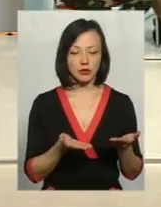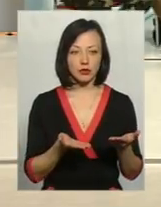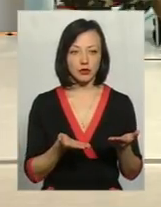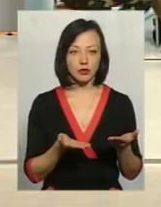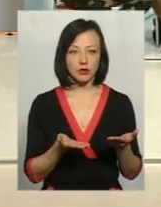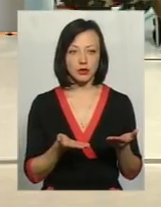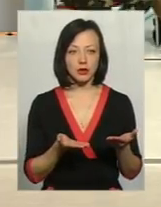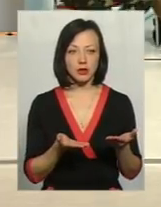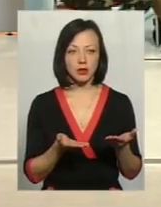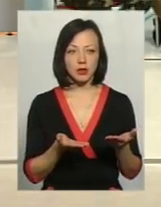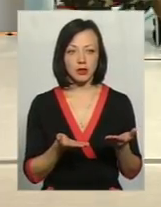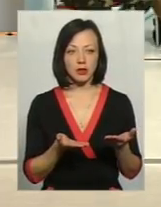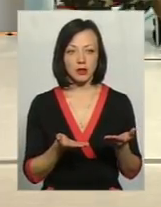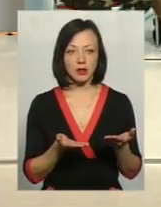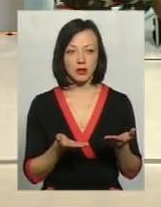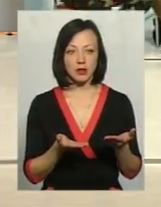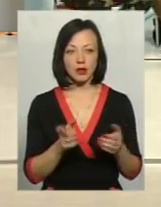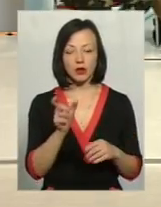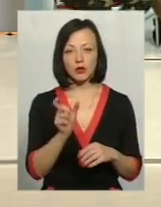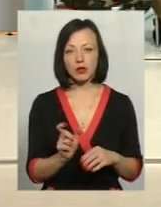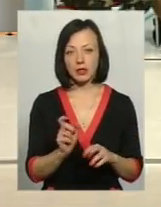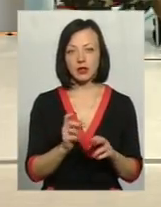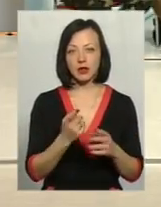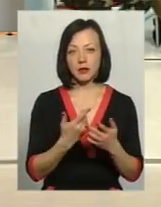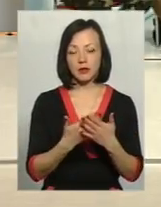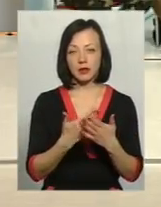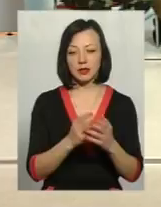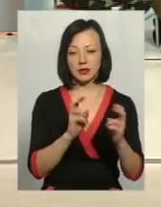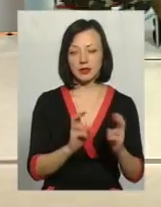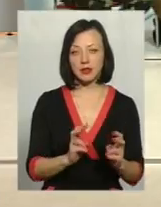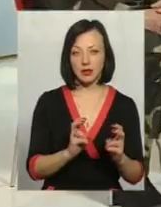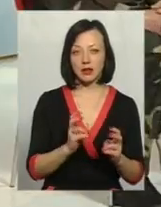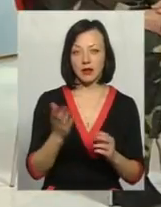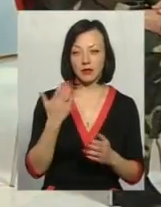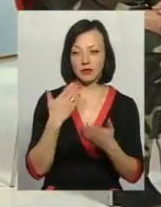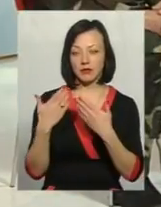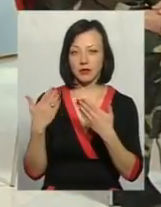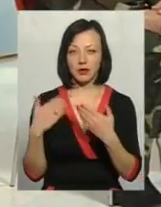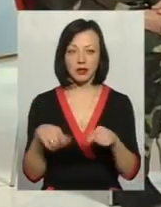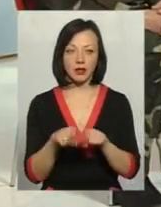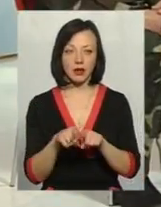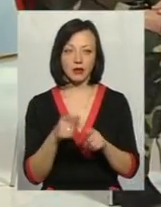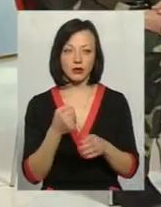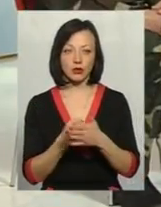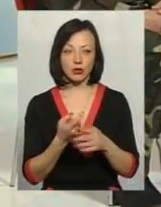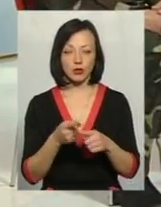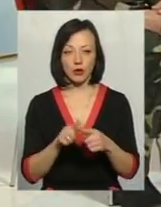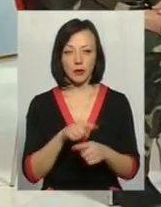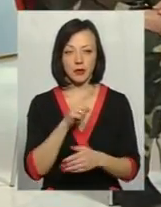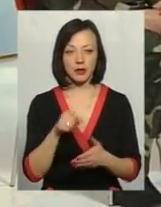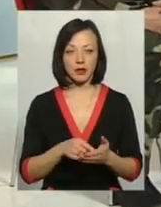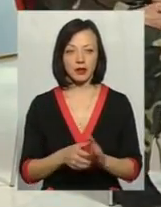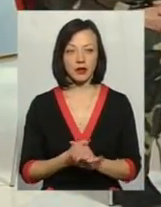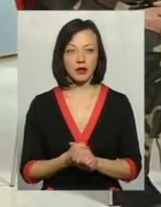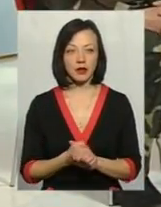це психолог, що так людина собі сіла і з ним вже вивчалася. Знаєте, може, так якось підходити до цього питання?